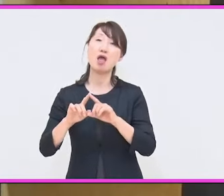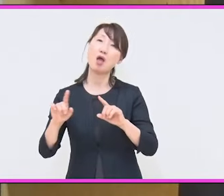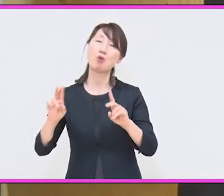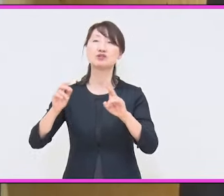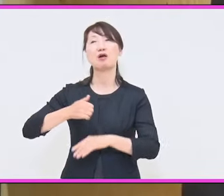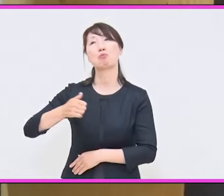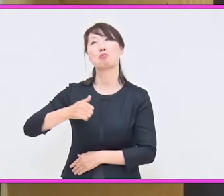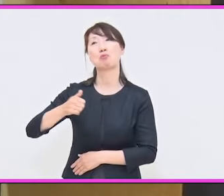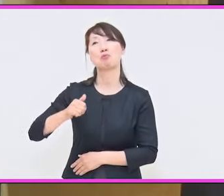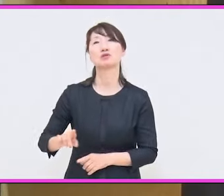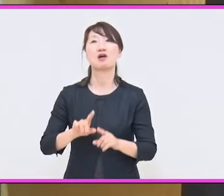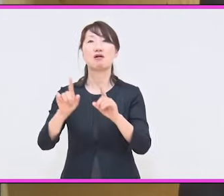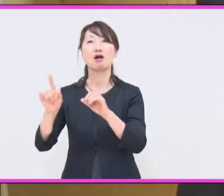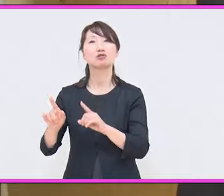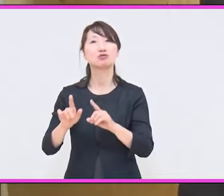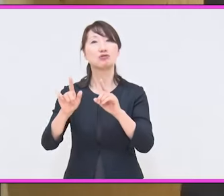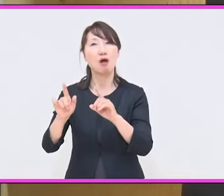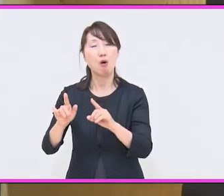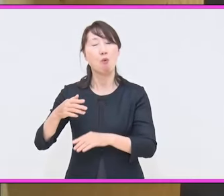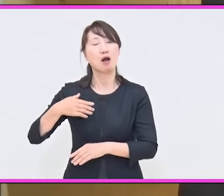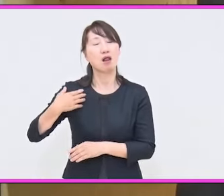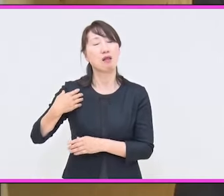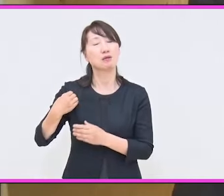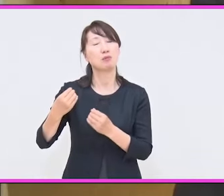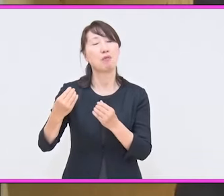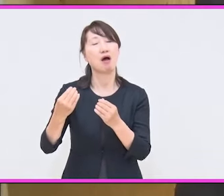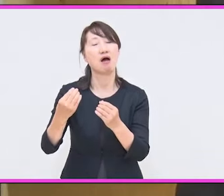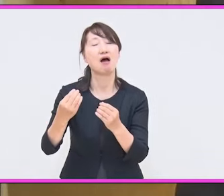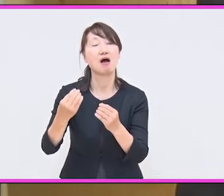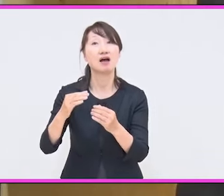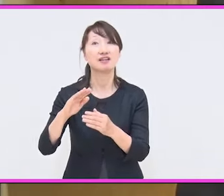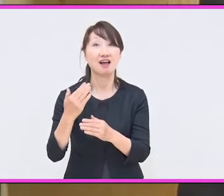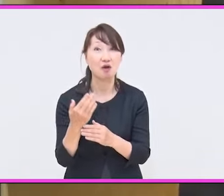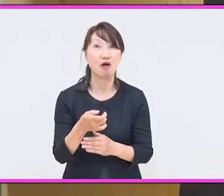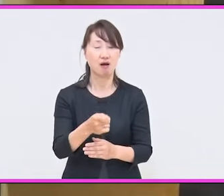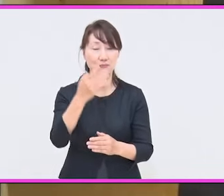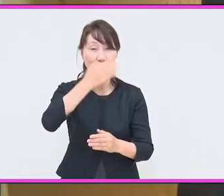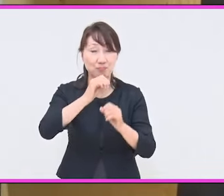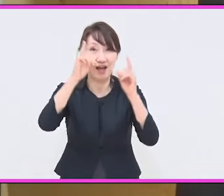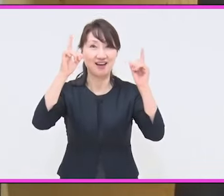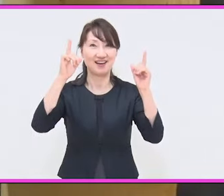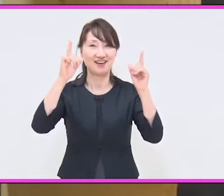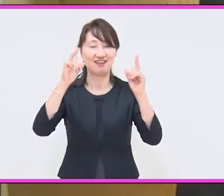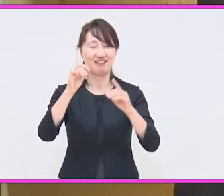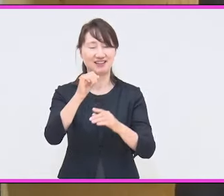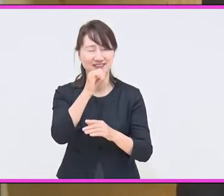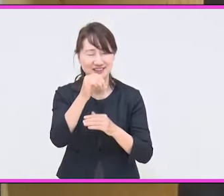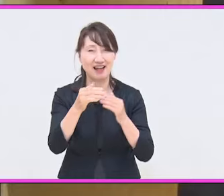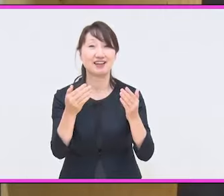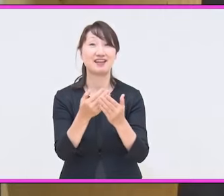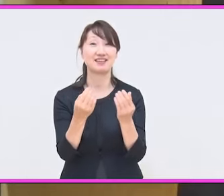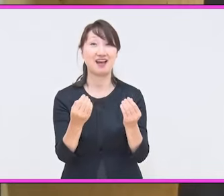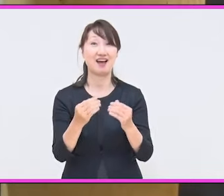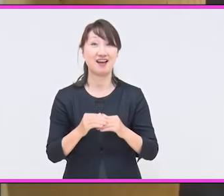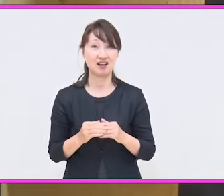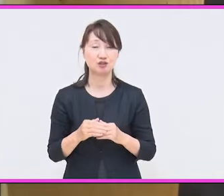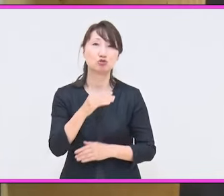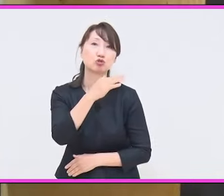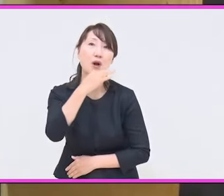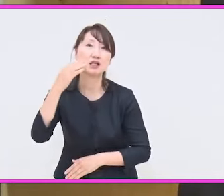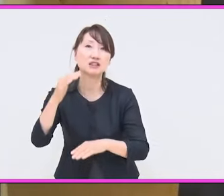社生活では得ることのできなかったようなその貴重な体験になりまして、まあこの素晴らしいアスリ